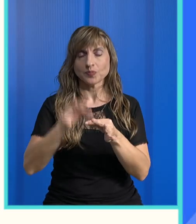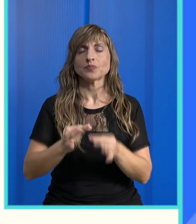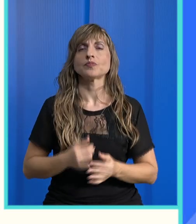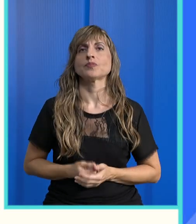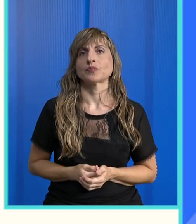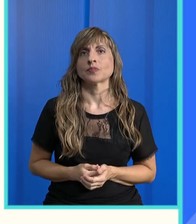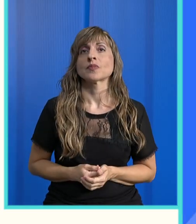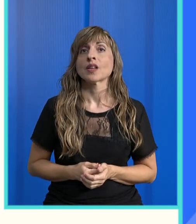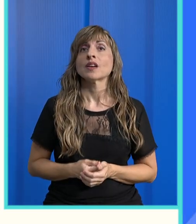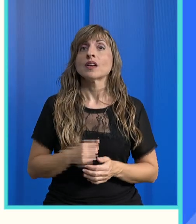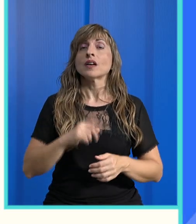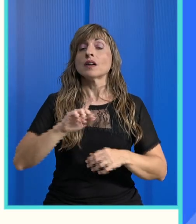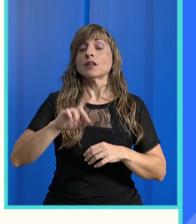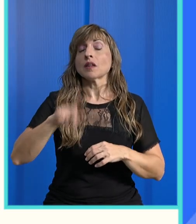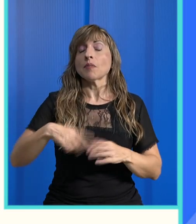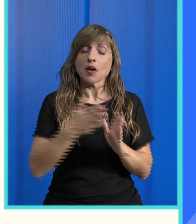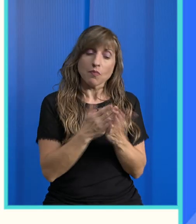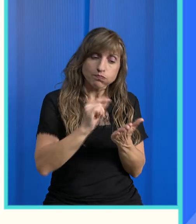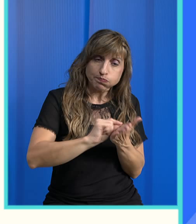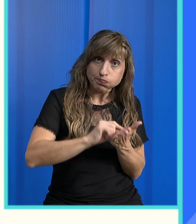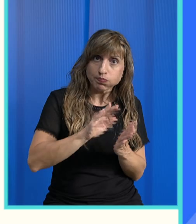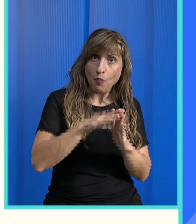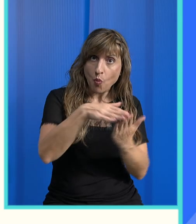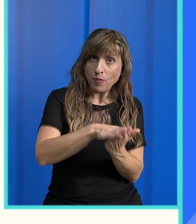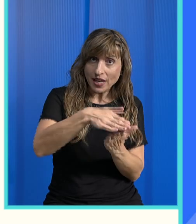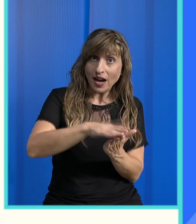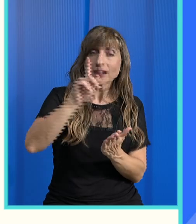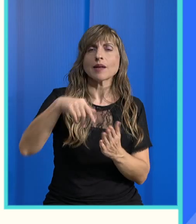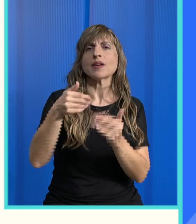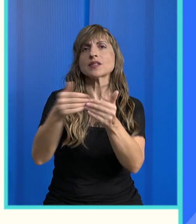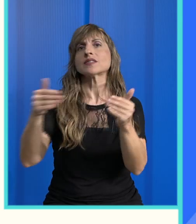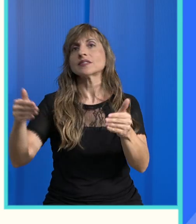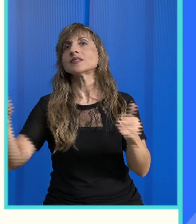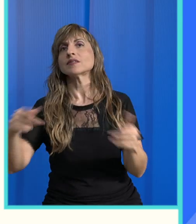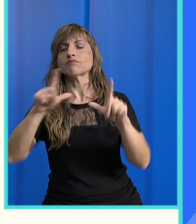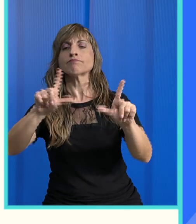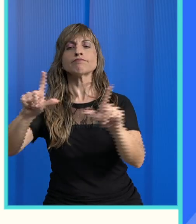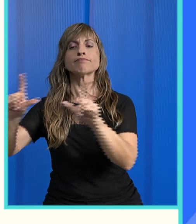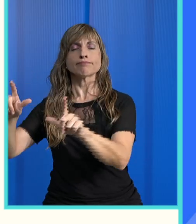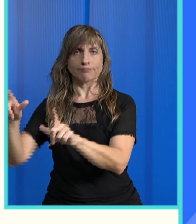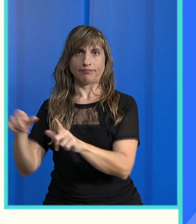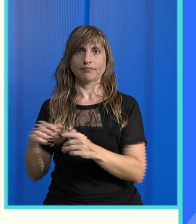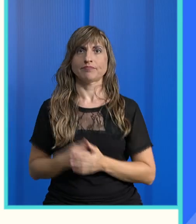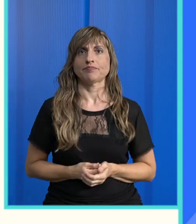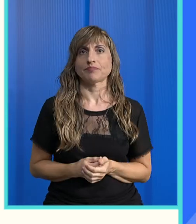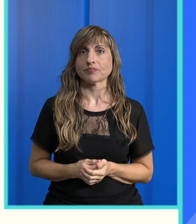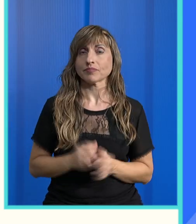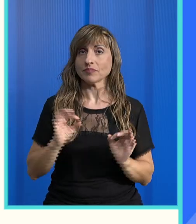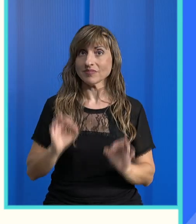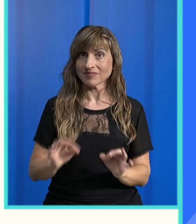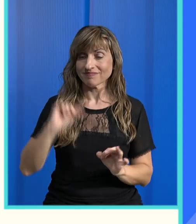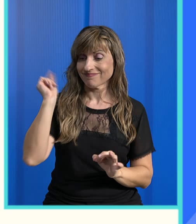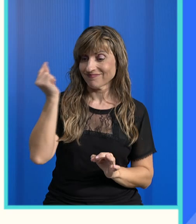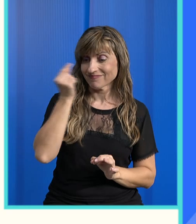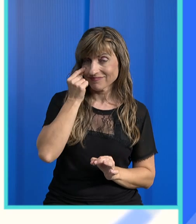Més enllà de la política va publicar un llibre i va fer una exposició amb una cinquantena d'obres pictòriques. Arran de fer-se pública la mort de